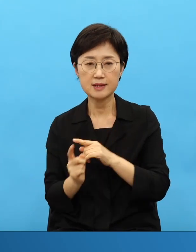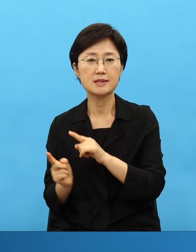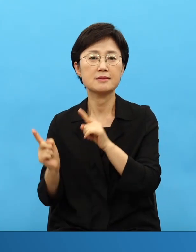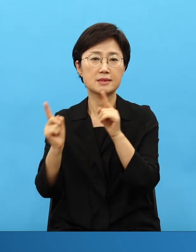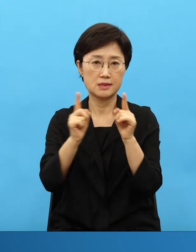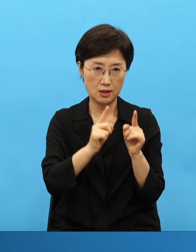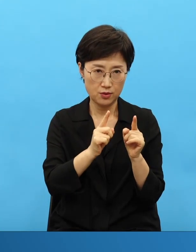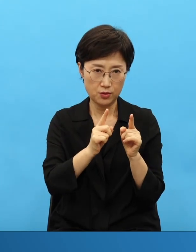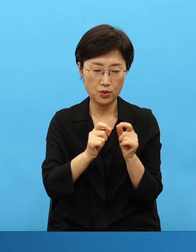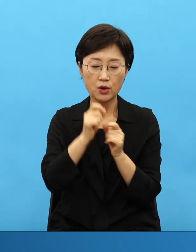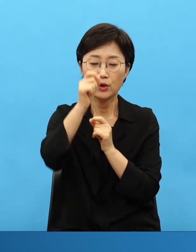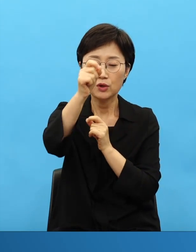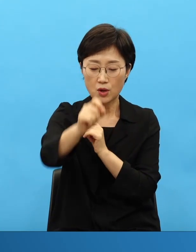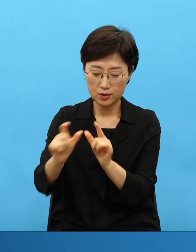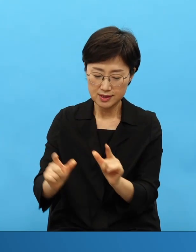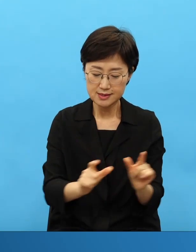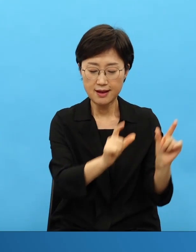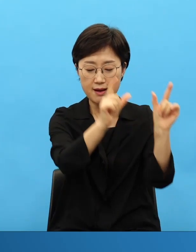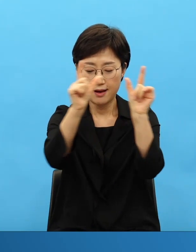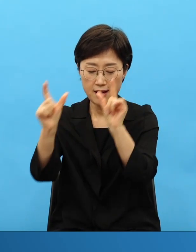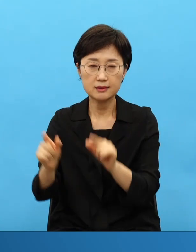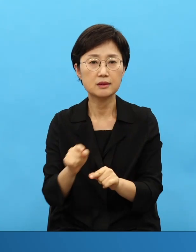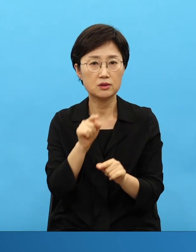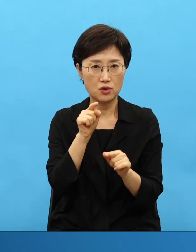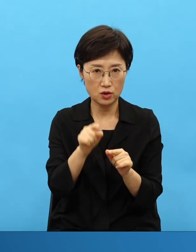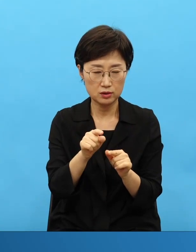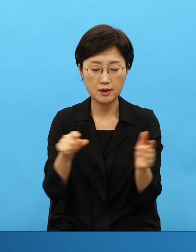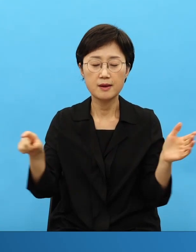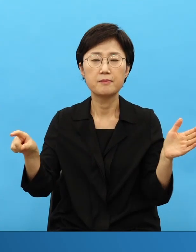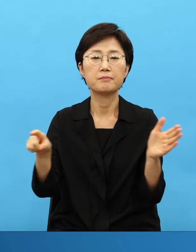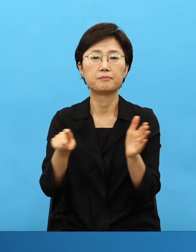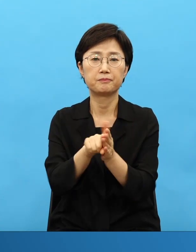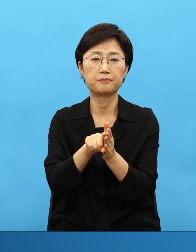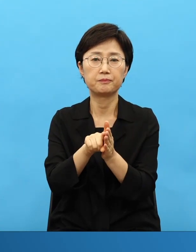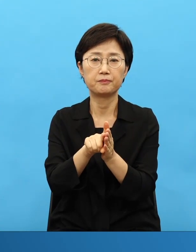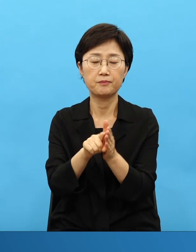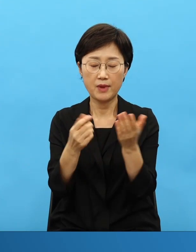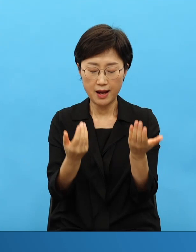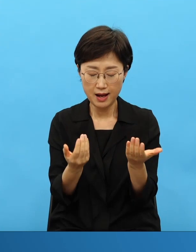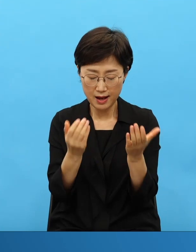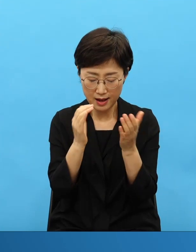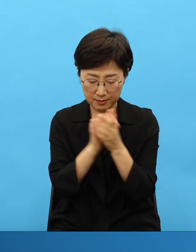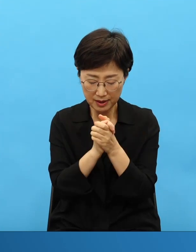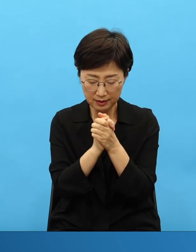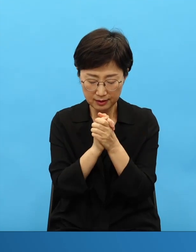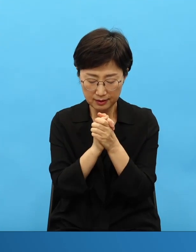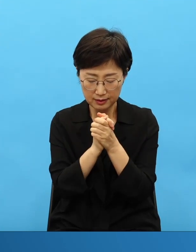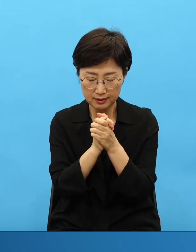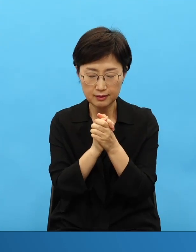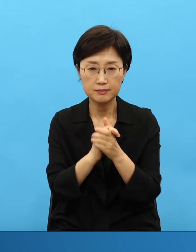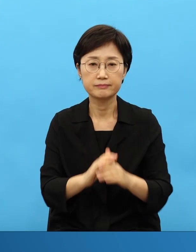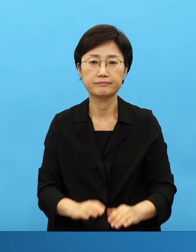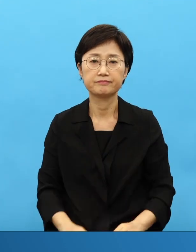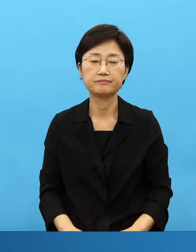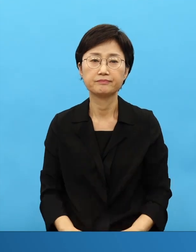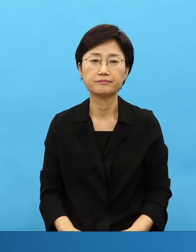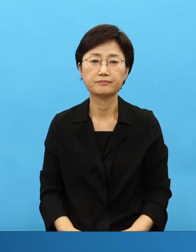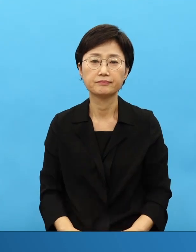것과 몸이 다시 사는 것과 영원히 사는 것을 믿사옵나이다.